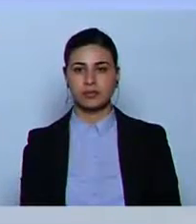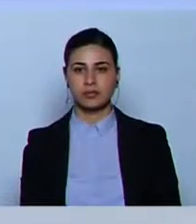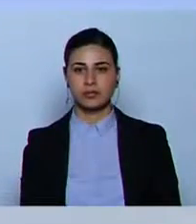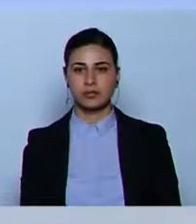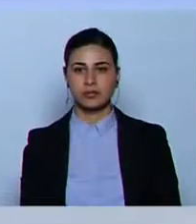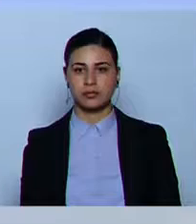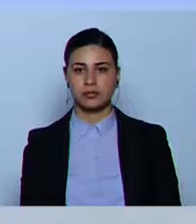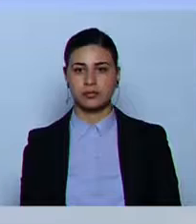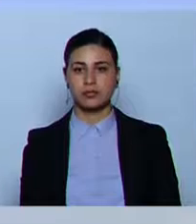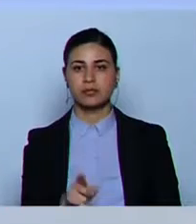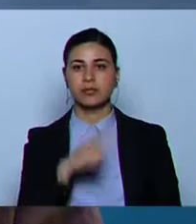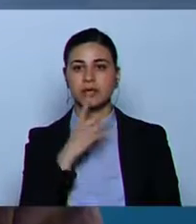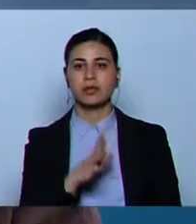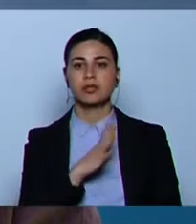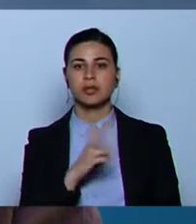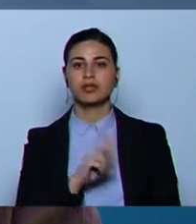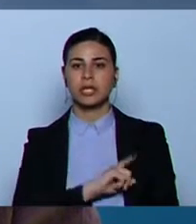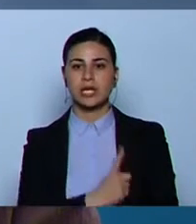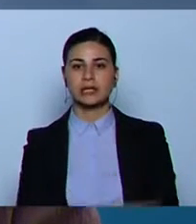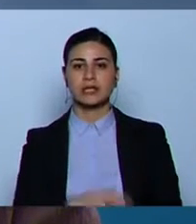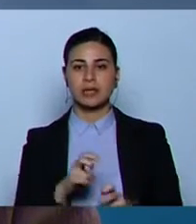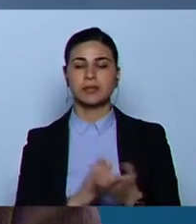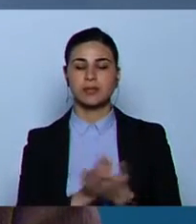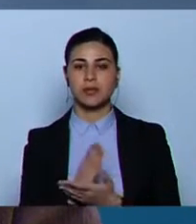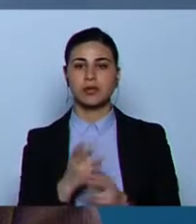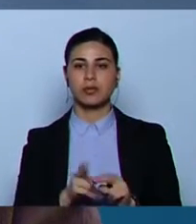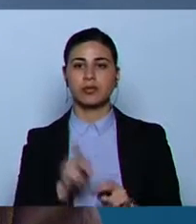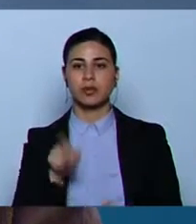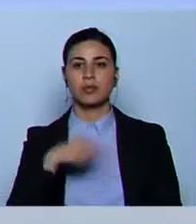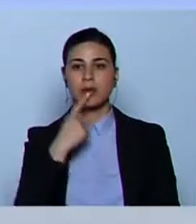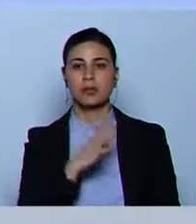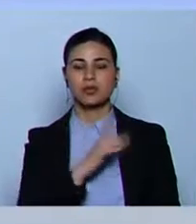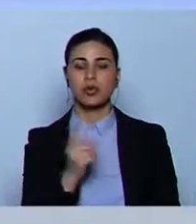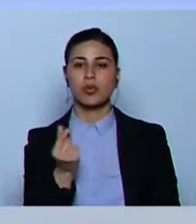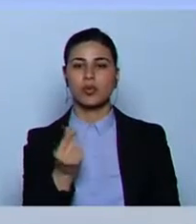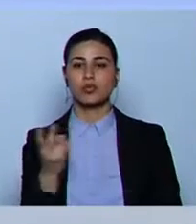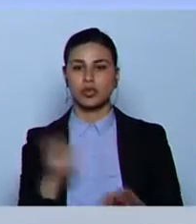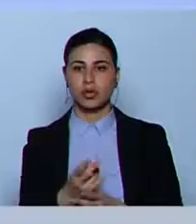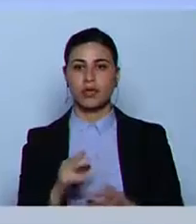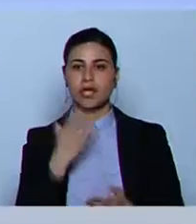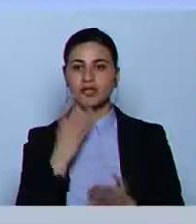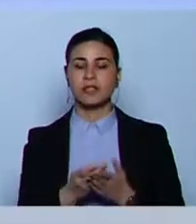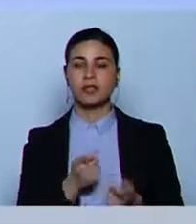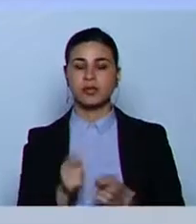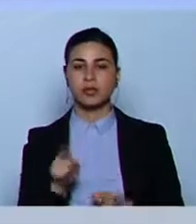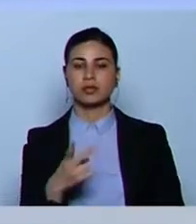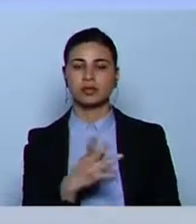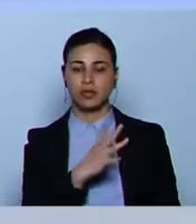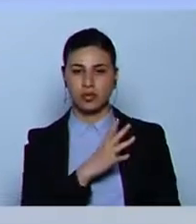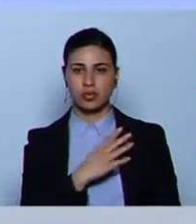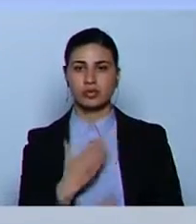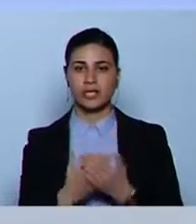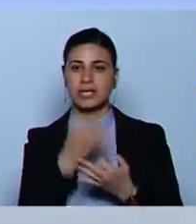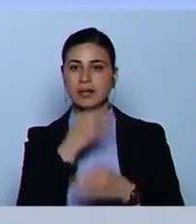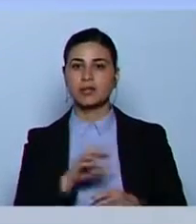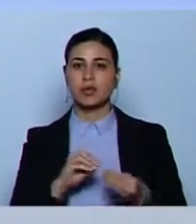გამოთქვა, პირიქით თვითმართველობის გაძლიერებისკენ არის მიმართული, იმიტომ რომ ის ამბობს, რომ ფული ჭირდება თვითმართველობას, რომ მას კონდეს ფოთ